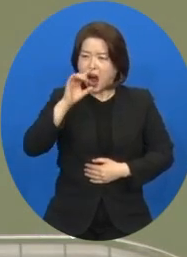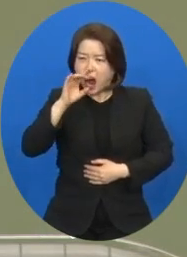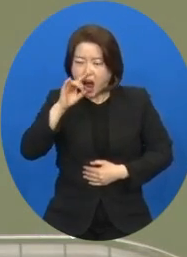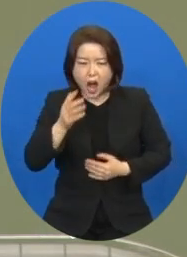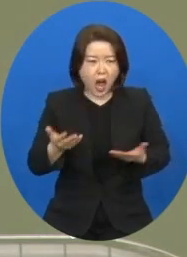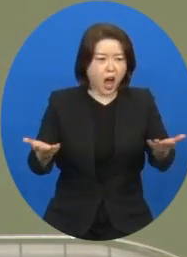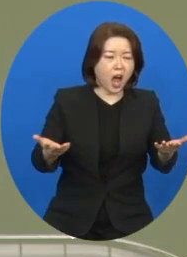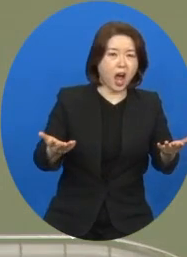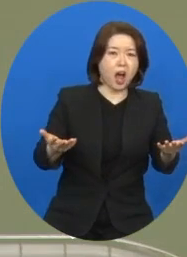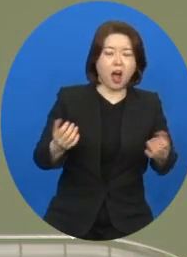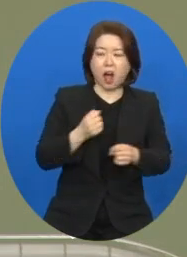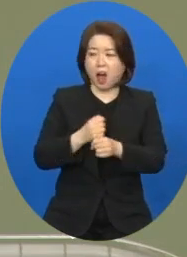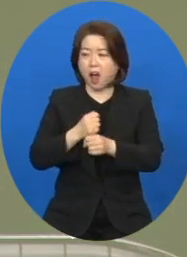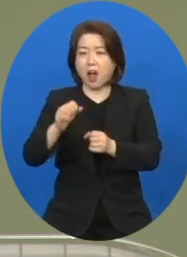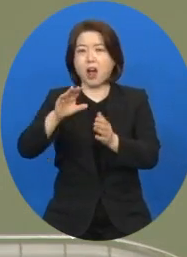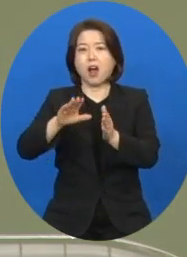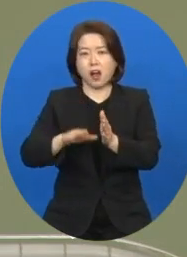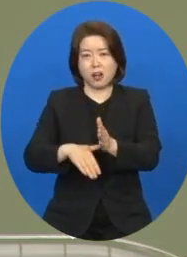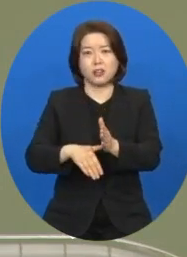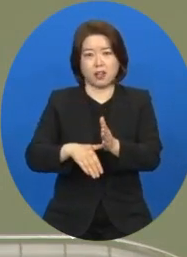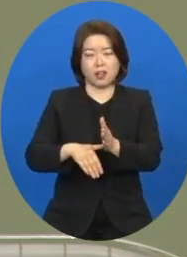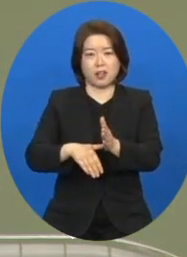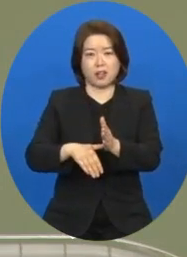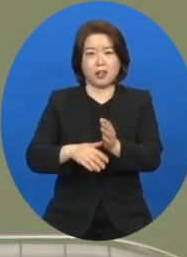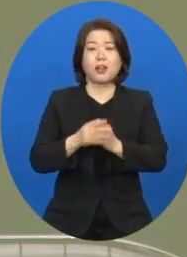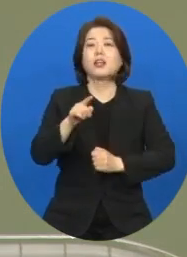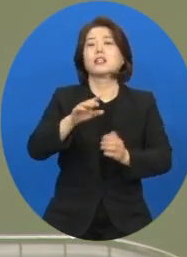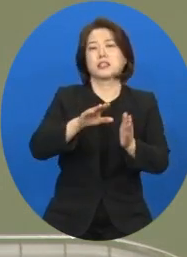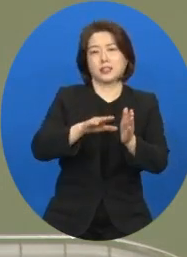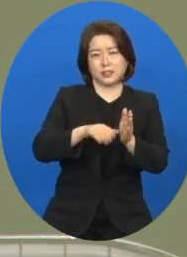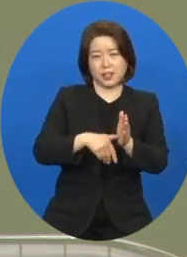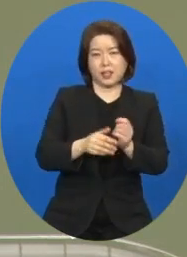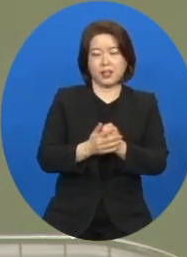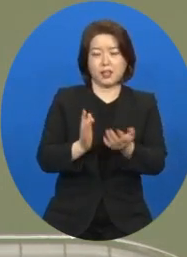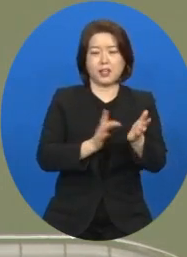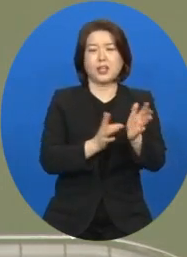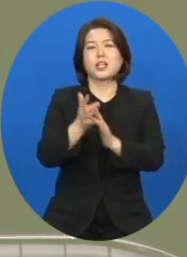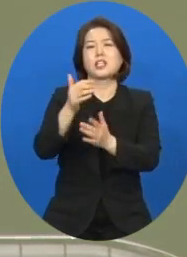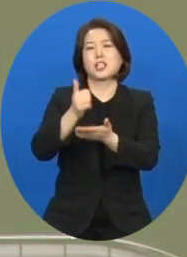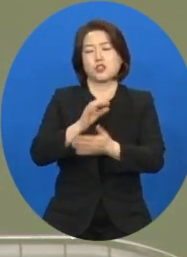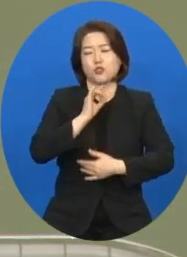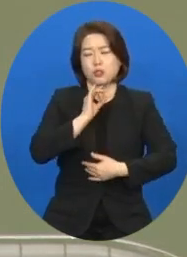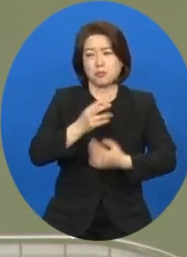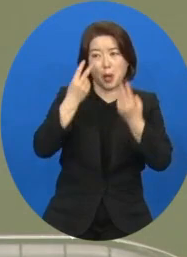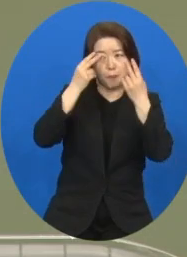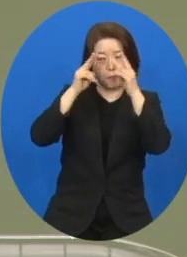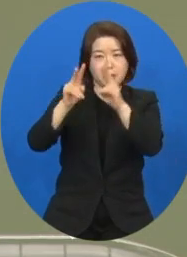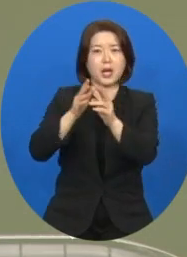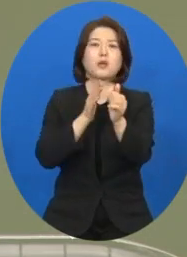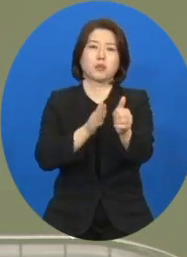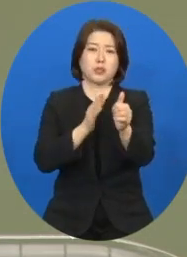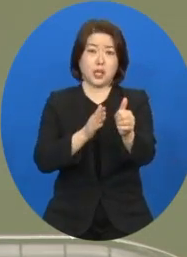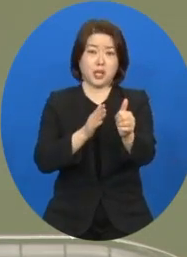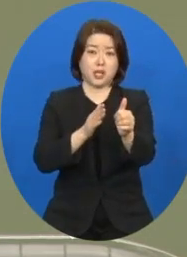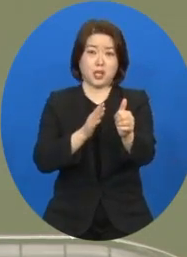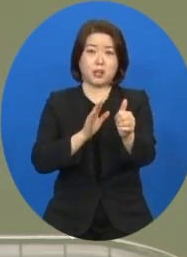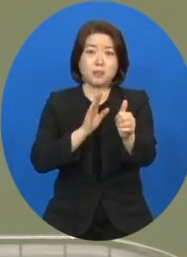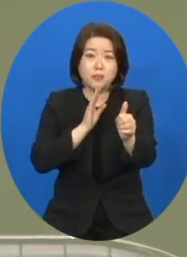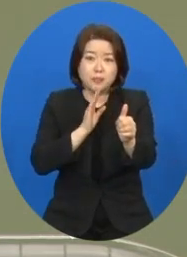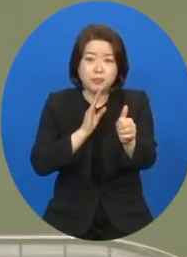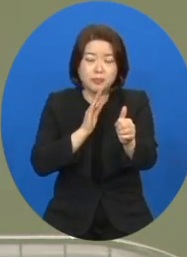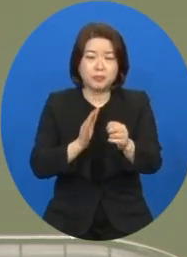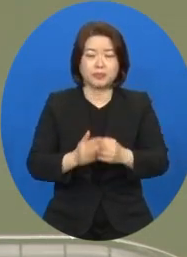못하는 그런 상황에 처해졌을 때, 그때 예수님만 바라봅시다, 그랬던